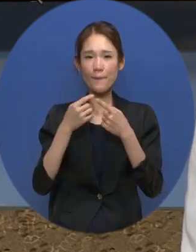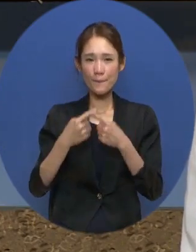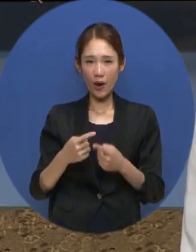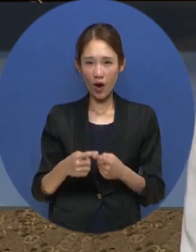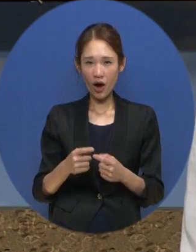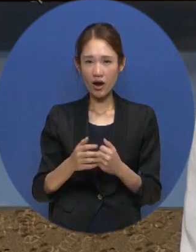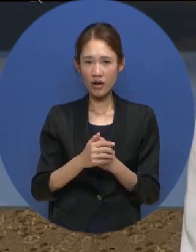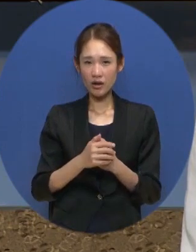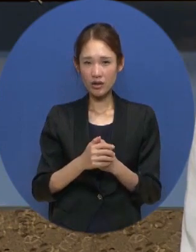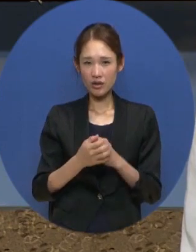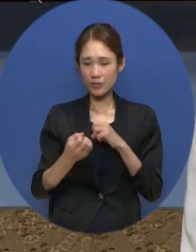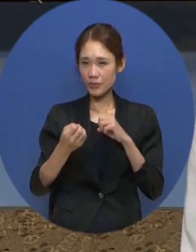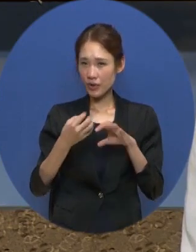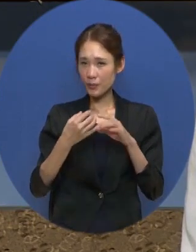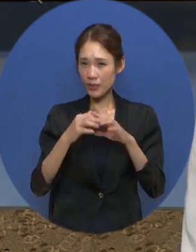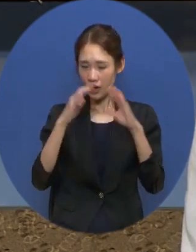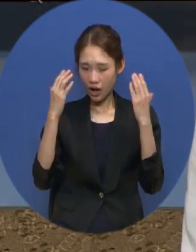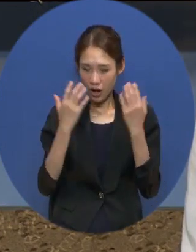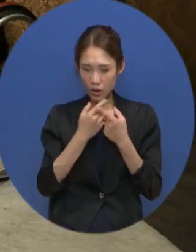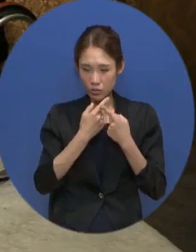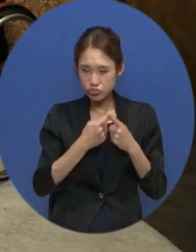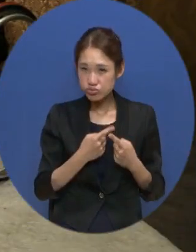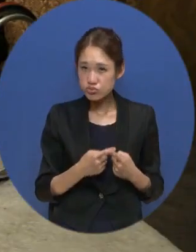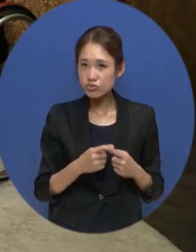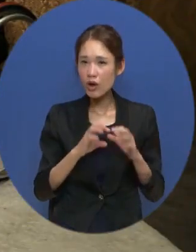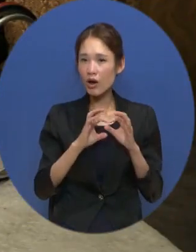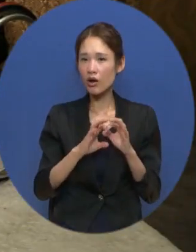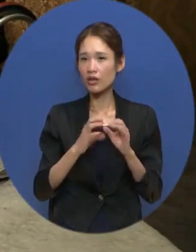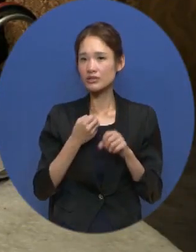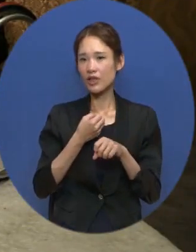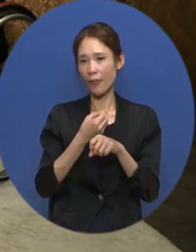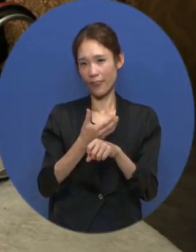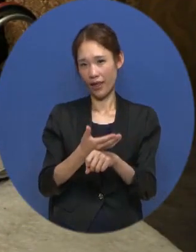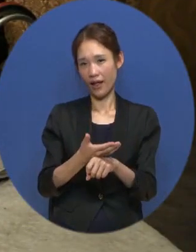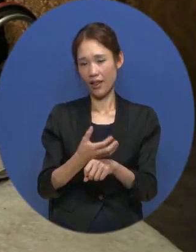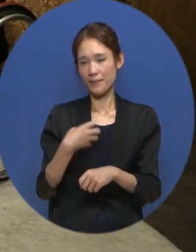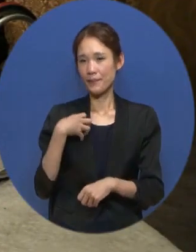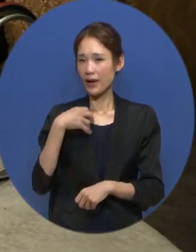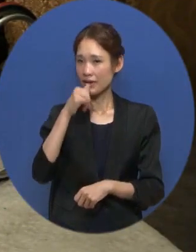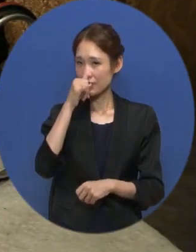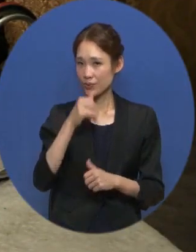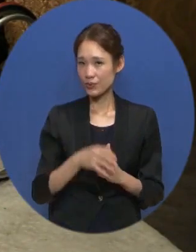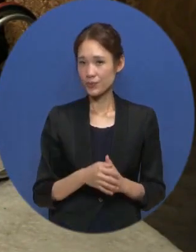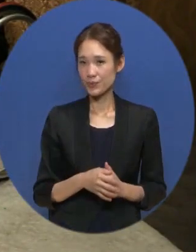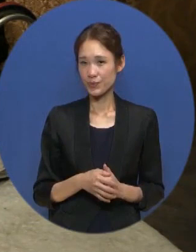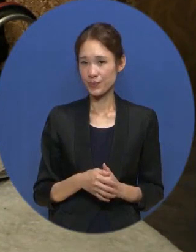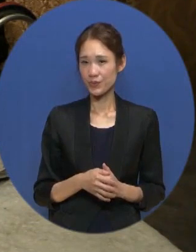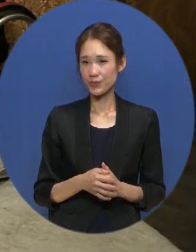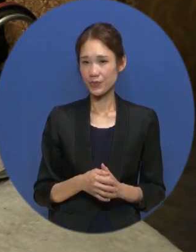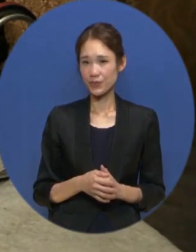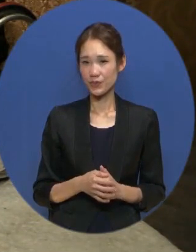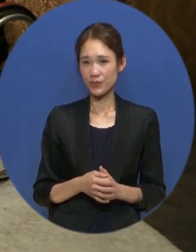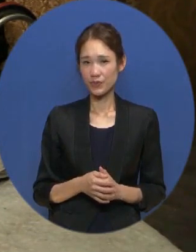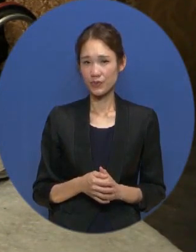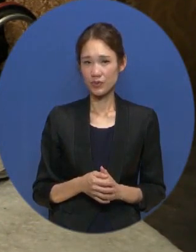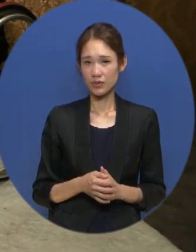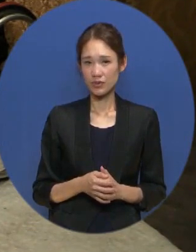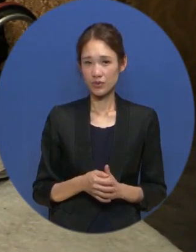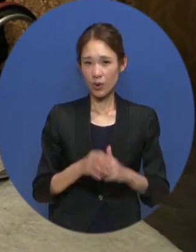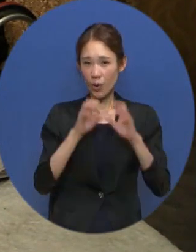그런 여론이나 소비자 반응들을 쭉 분석을 해서 그걸 전달해 드리는 그런 역할을 하고 있습니다. 그러니까